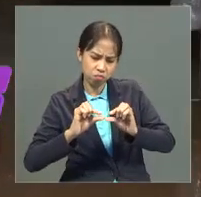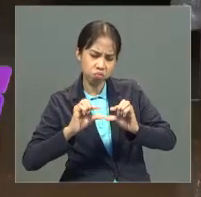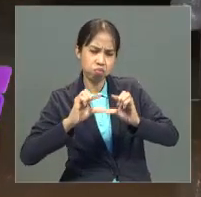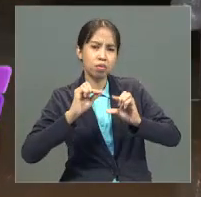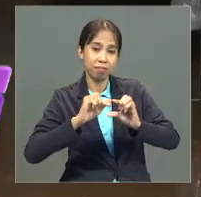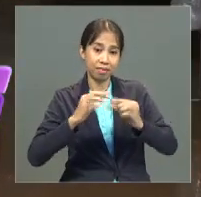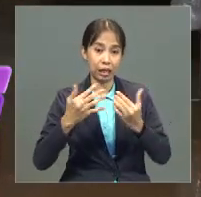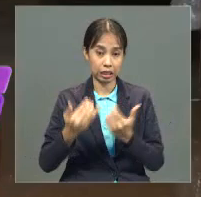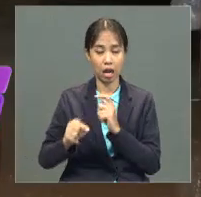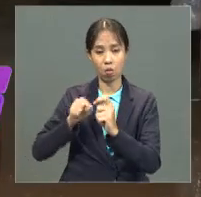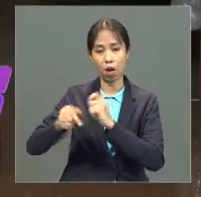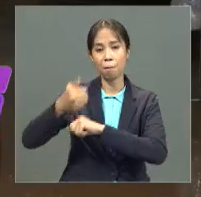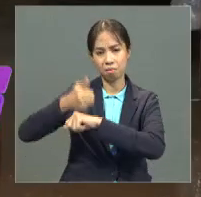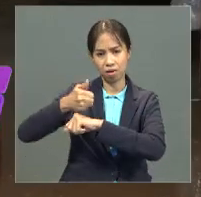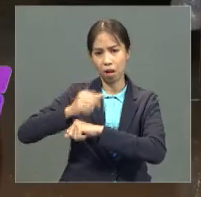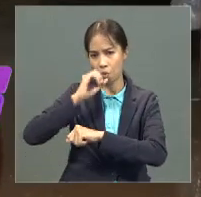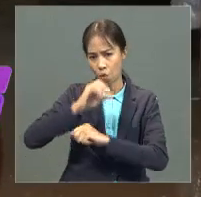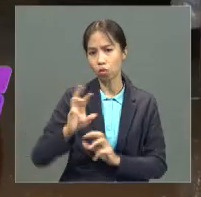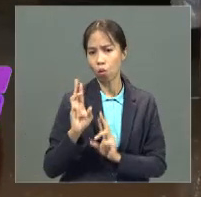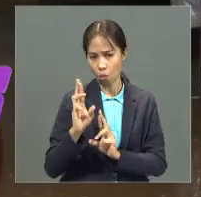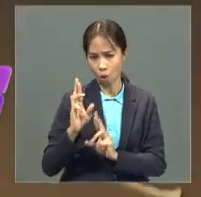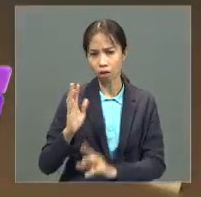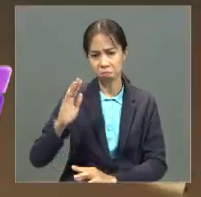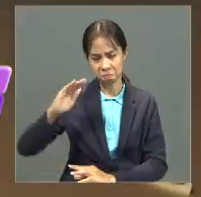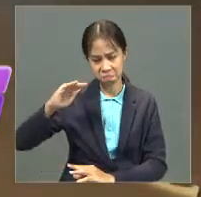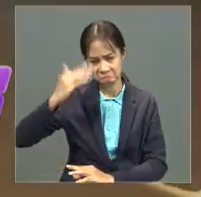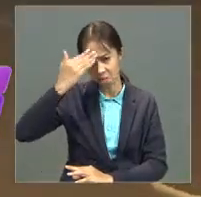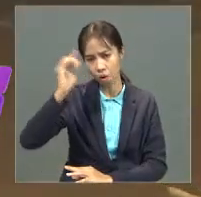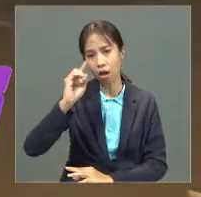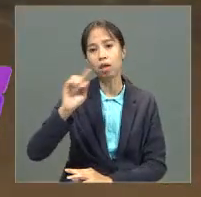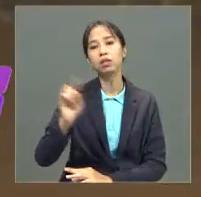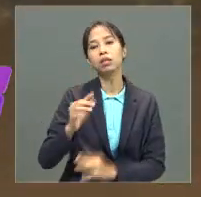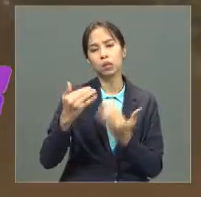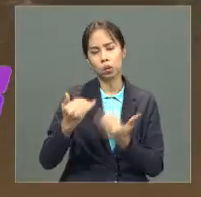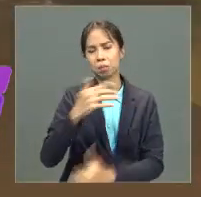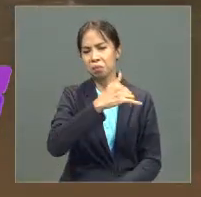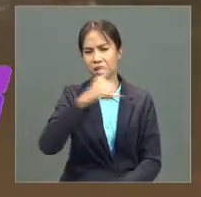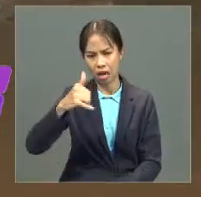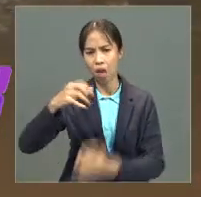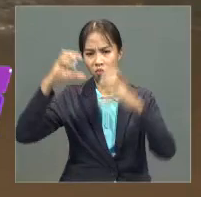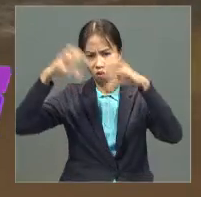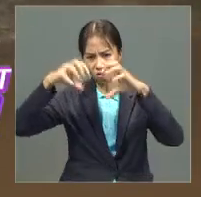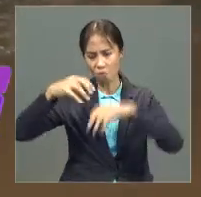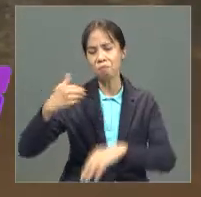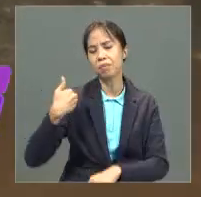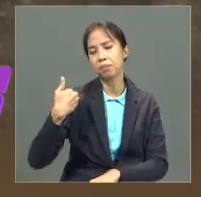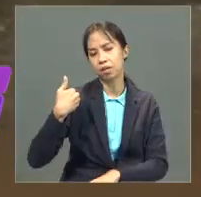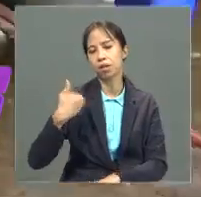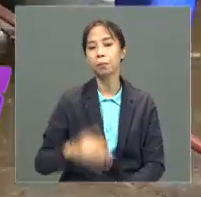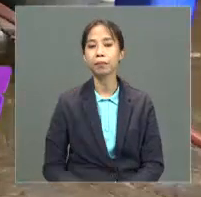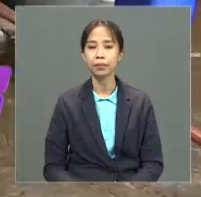ายอำเภอเองก็บอกว่าต้องเฝ้าระวังต่อหลังจากนี้นะครับเพราะว่าปริมาณฝนนั้นคาดว่าจะยังมีตกในพื้นที่เชียงรายอ